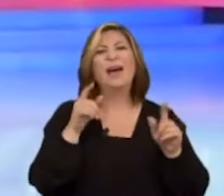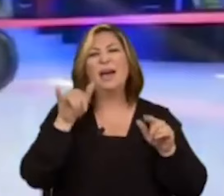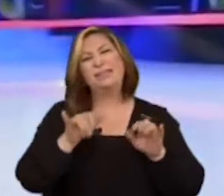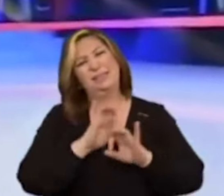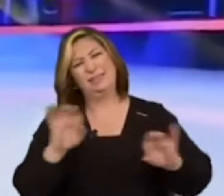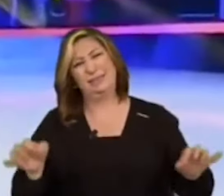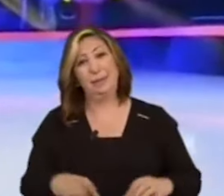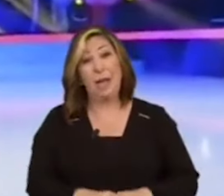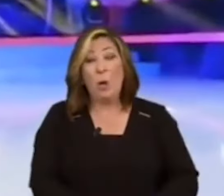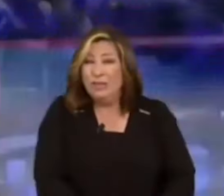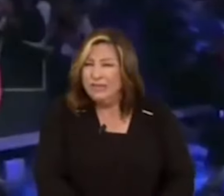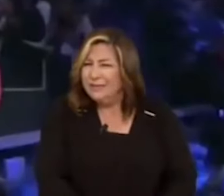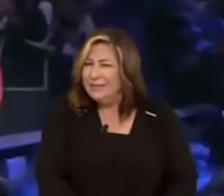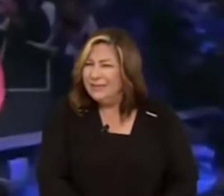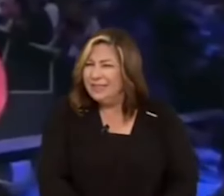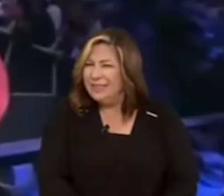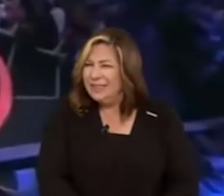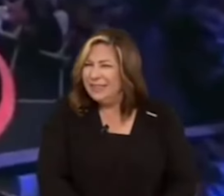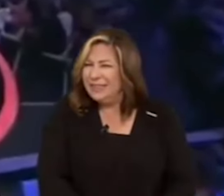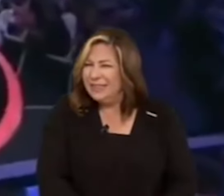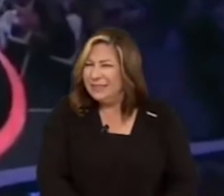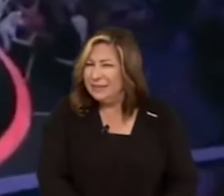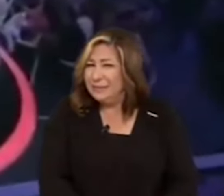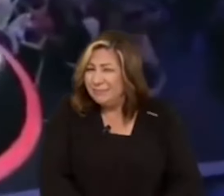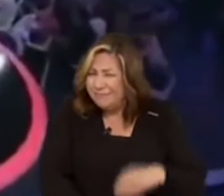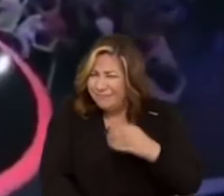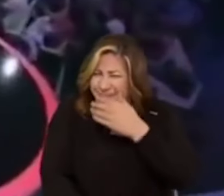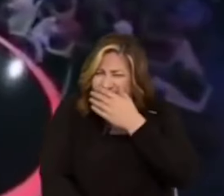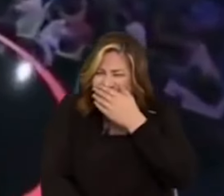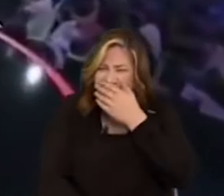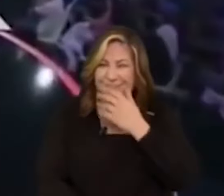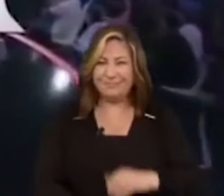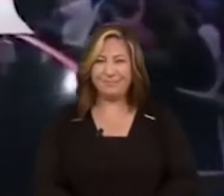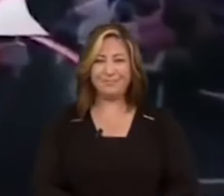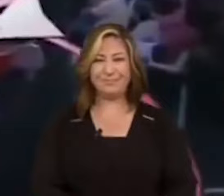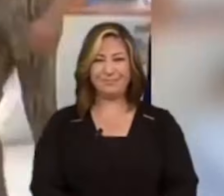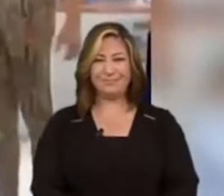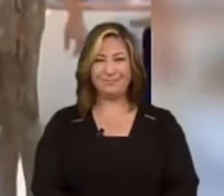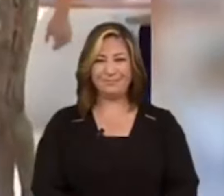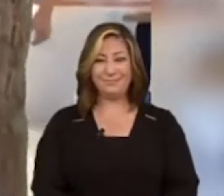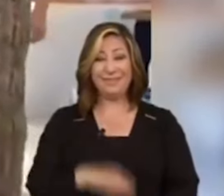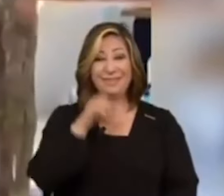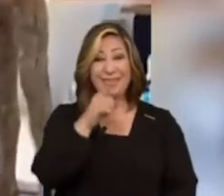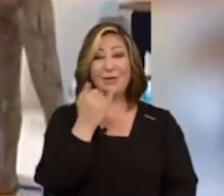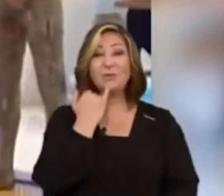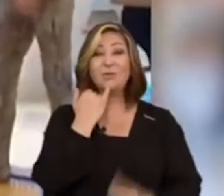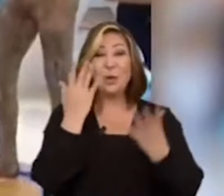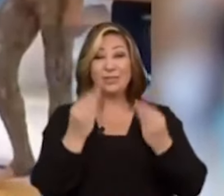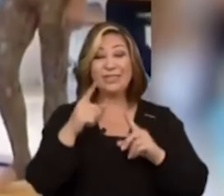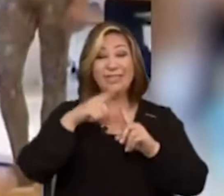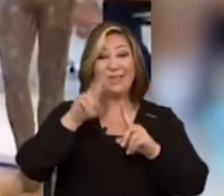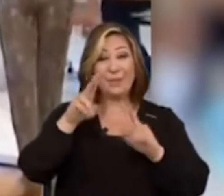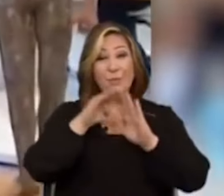olurdu zaten. He? Şöyle aşağı bir düşeyim de. Evet. Allah dur. Ay ay ay ay ay. Allah. Senin konuk olacağın